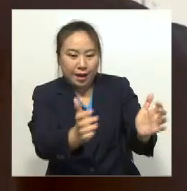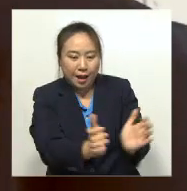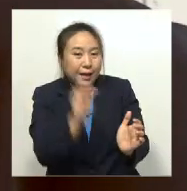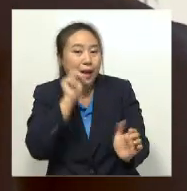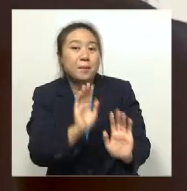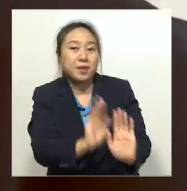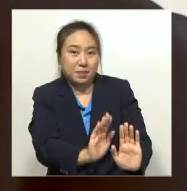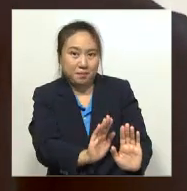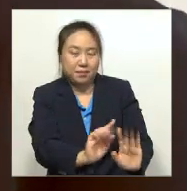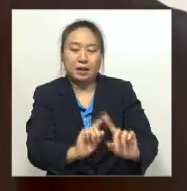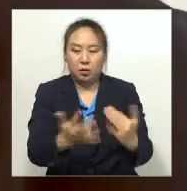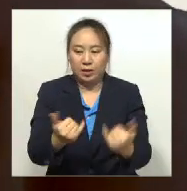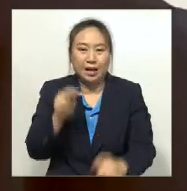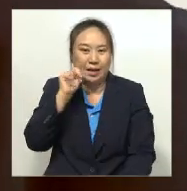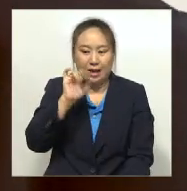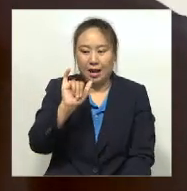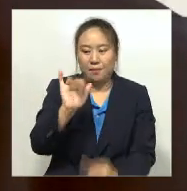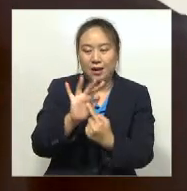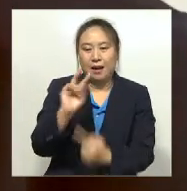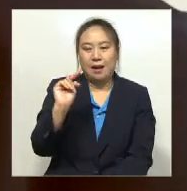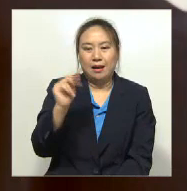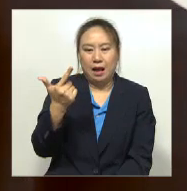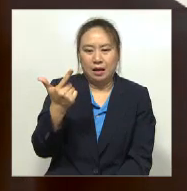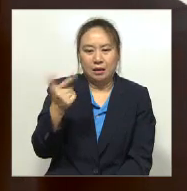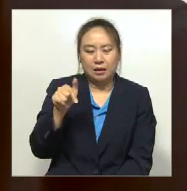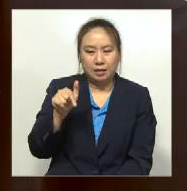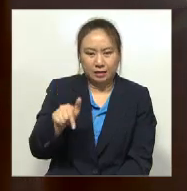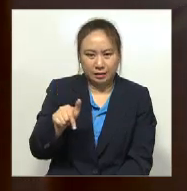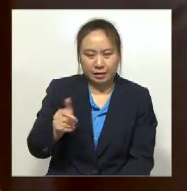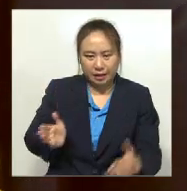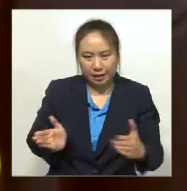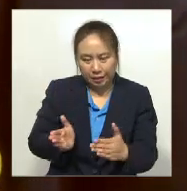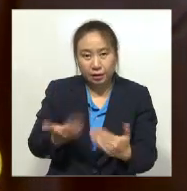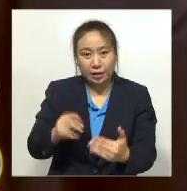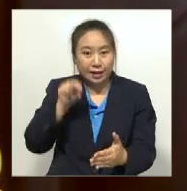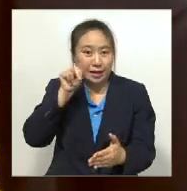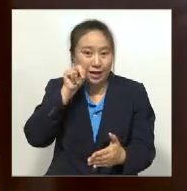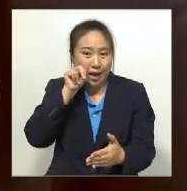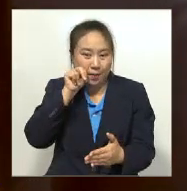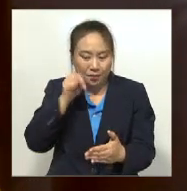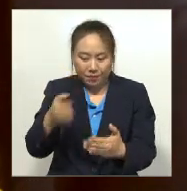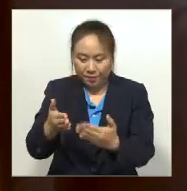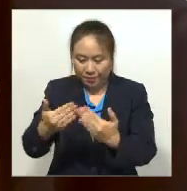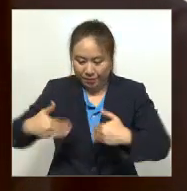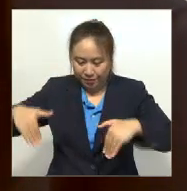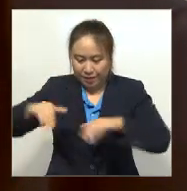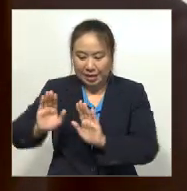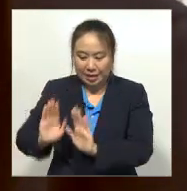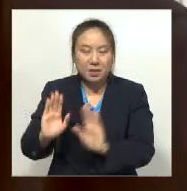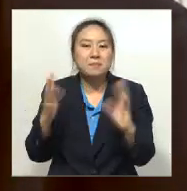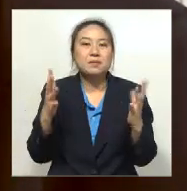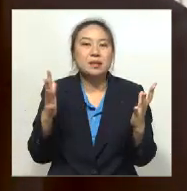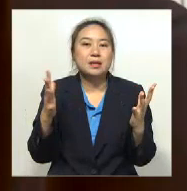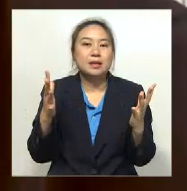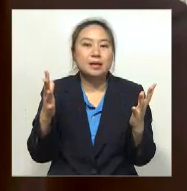ต่เนื่องจากสภาพของลำน้ำยางในค่อนข้างจะลาดชันนะครับแล้วตัวลำน้ำยางเองก็เลยไม่มีอ่างเก็บน้ำที่จะเก็บน้ำไว้โด